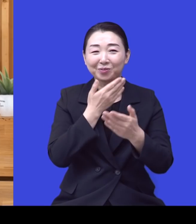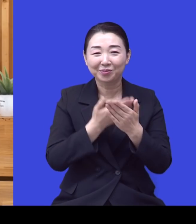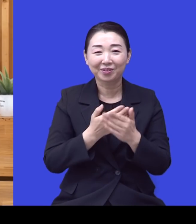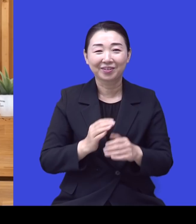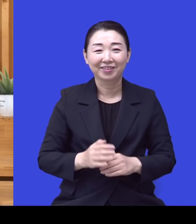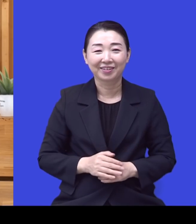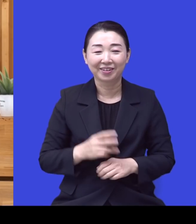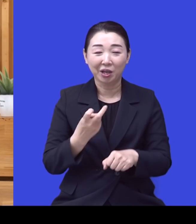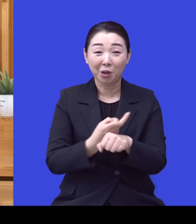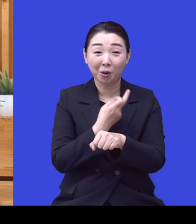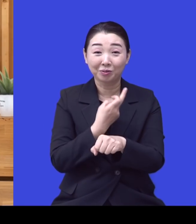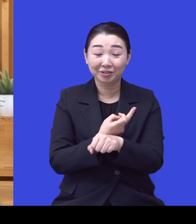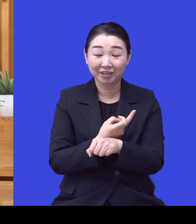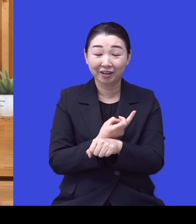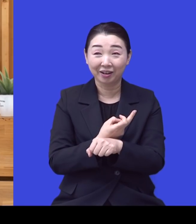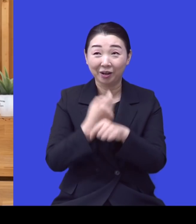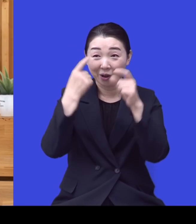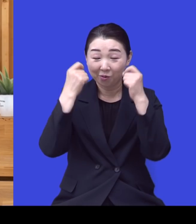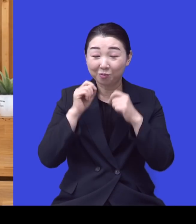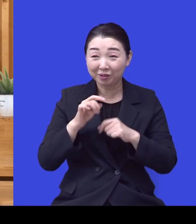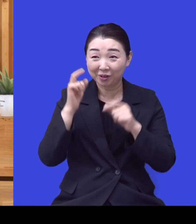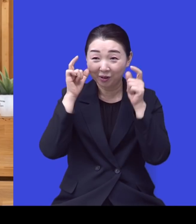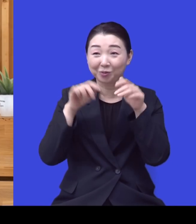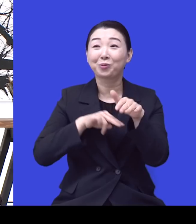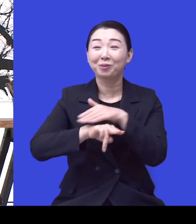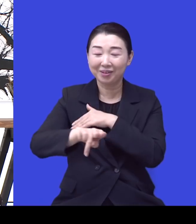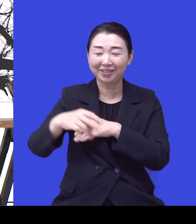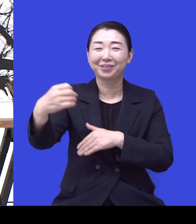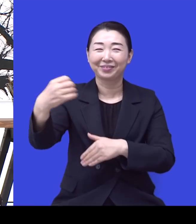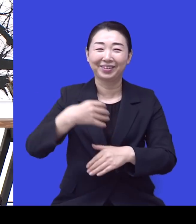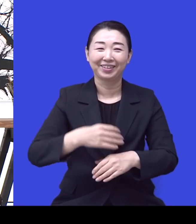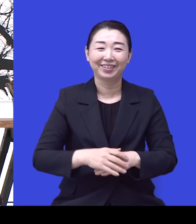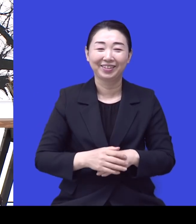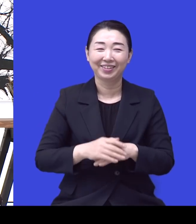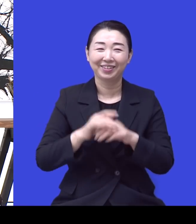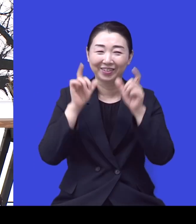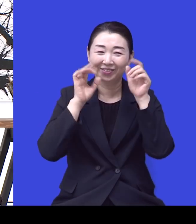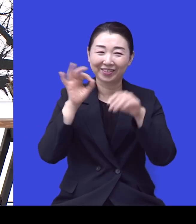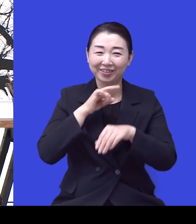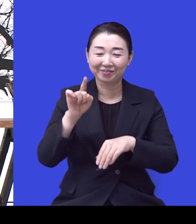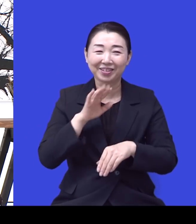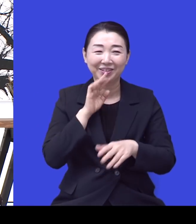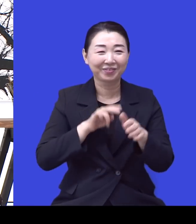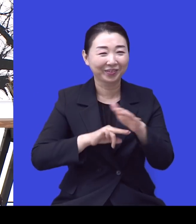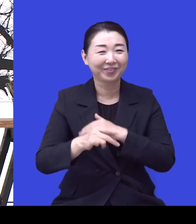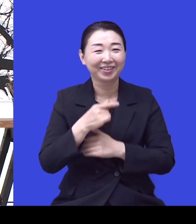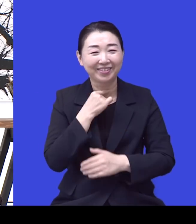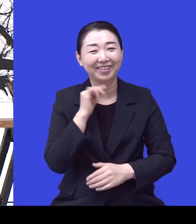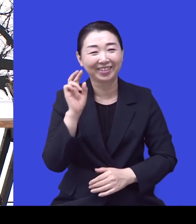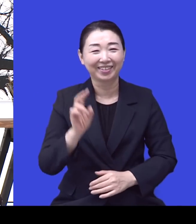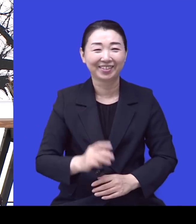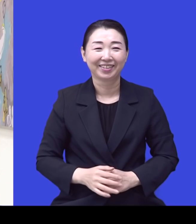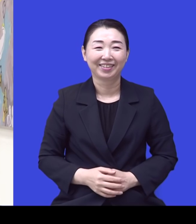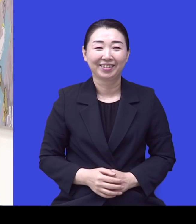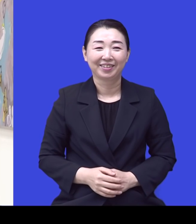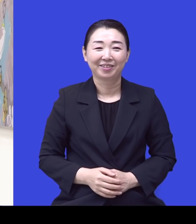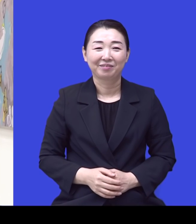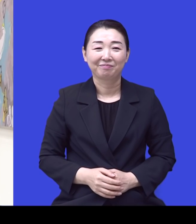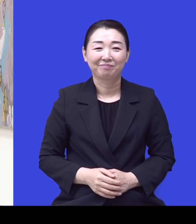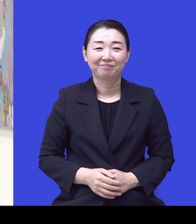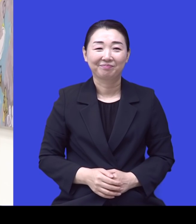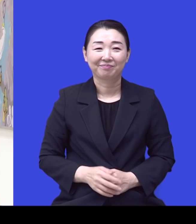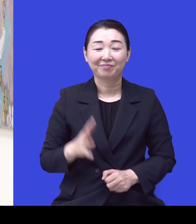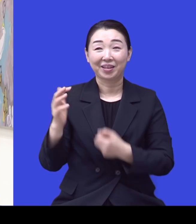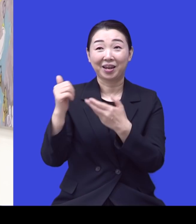12시간 엉엉 울고 나와서 이렇게 봤더니 소 도망갔어. 소 찾으러 그때 진짜 도망가고 싶으셨거든요. 예. 하나님이